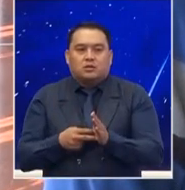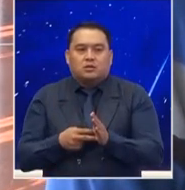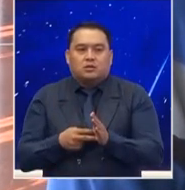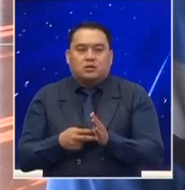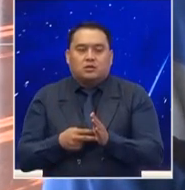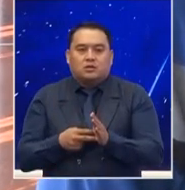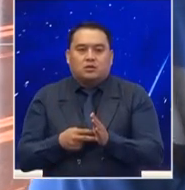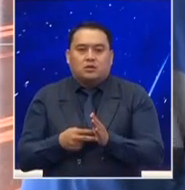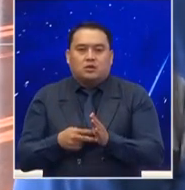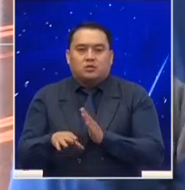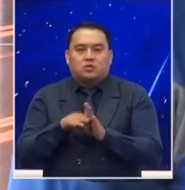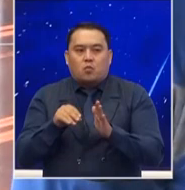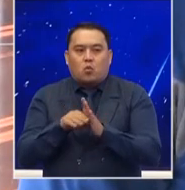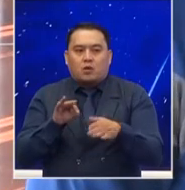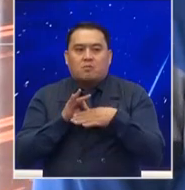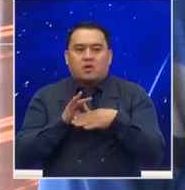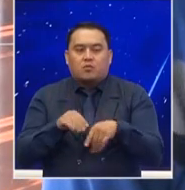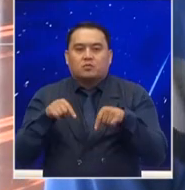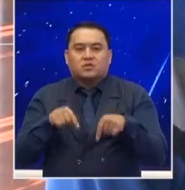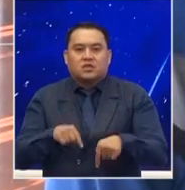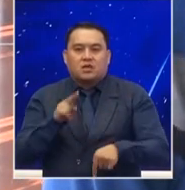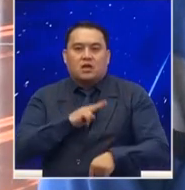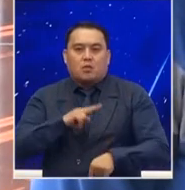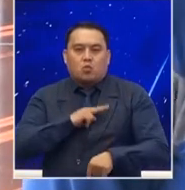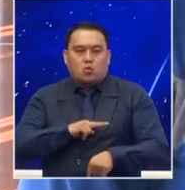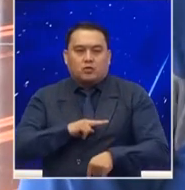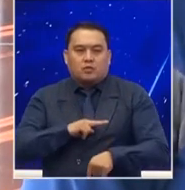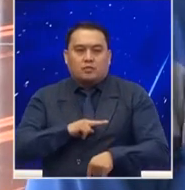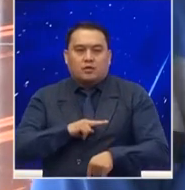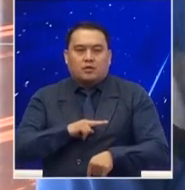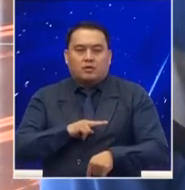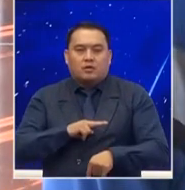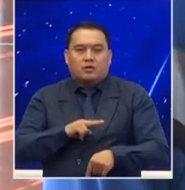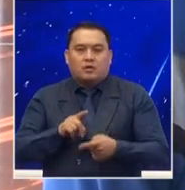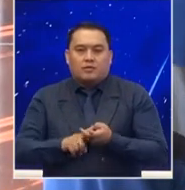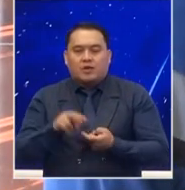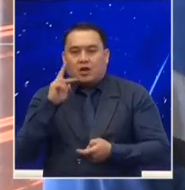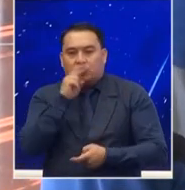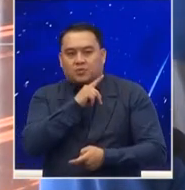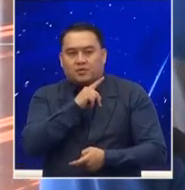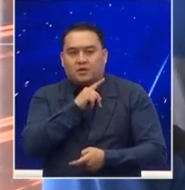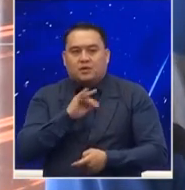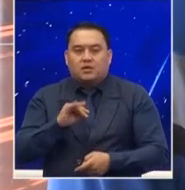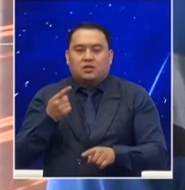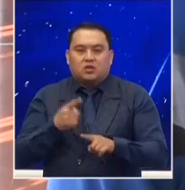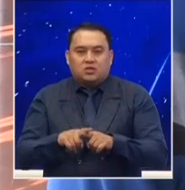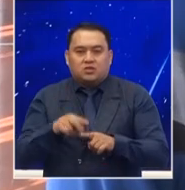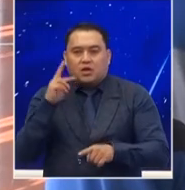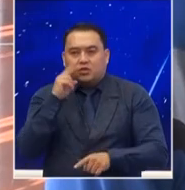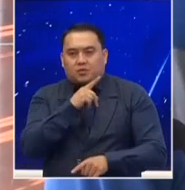Учебные тренировочные сборы сейчас вот проводим здесь. Работаем над, в основном над тактическими ошибками, над техническими